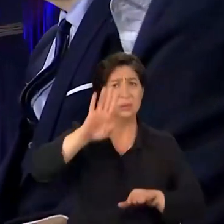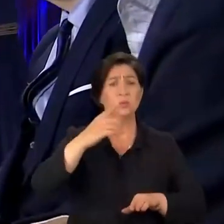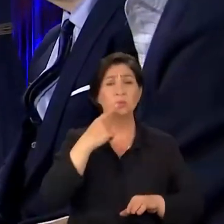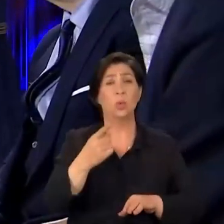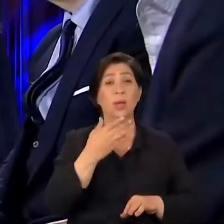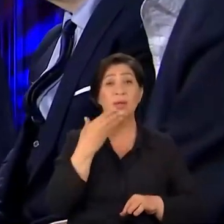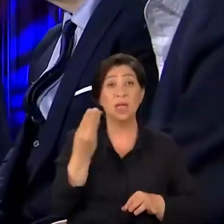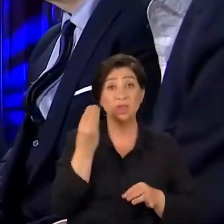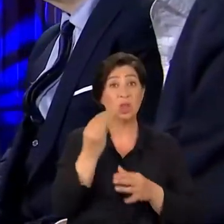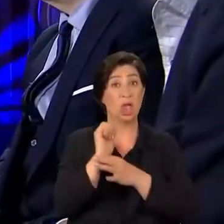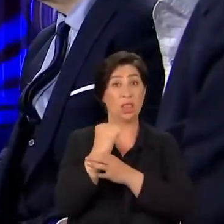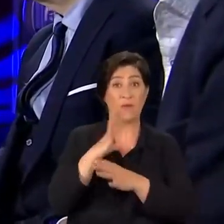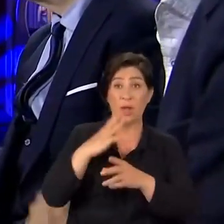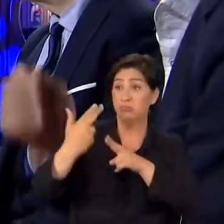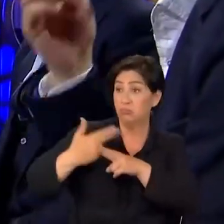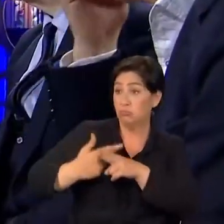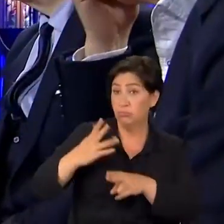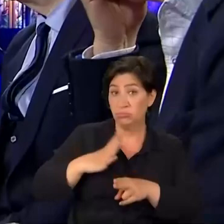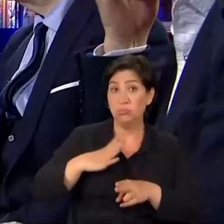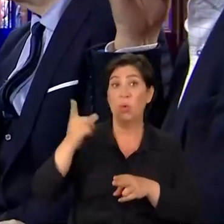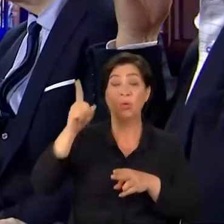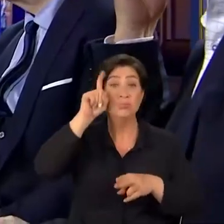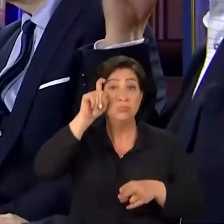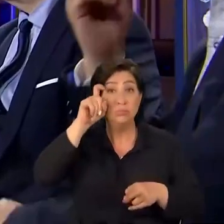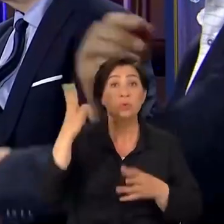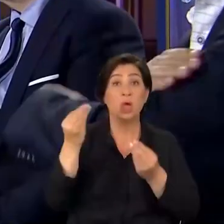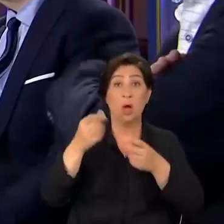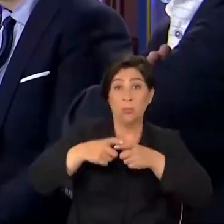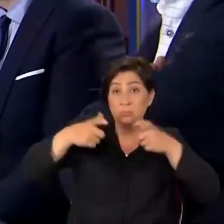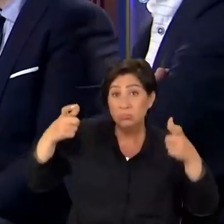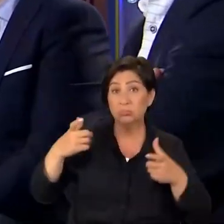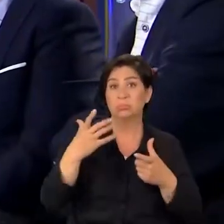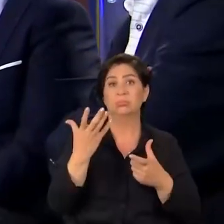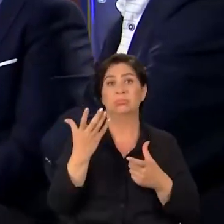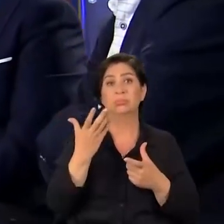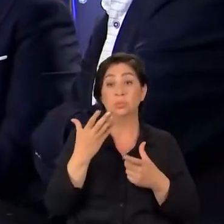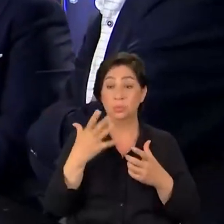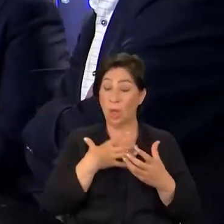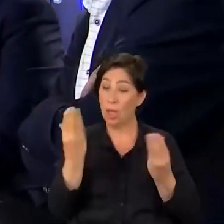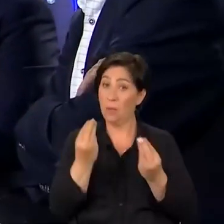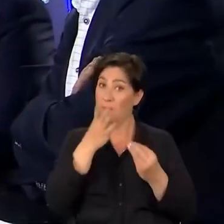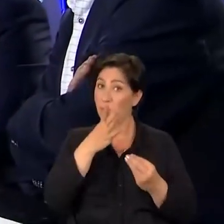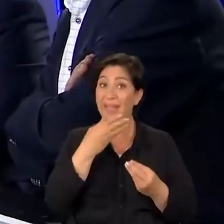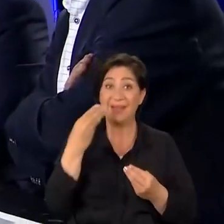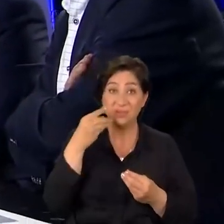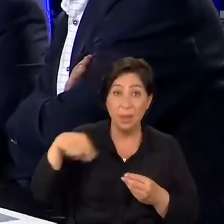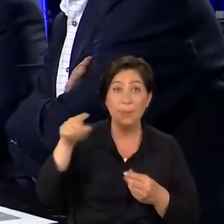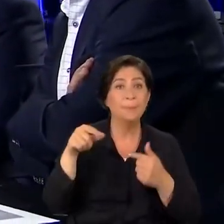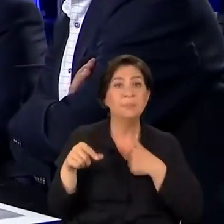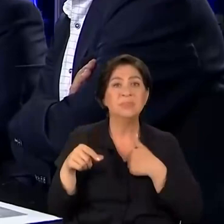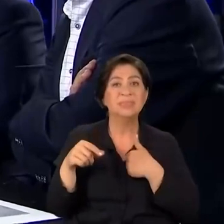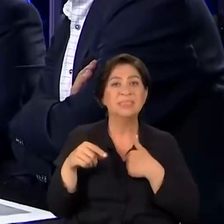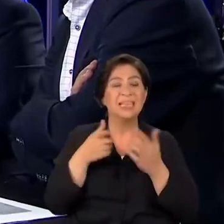Çünkü gençler yetenekli, Endüstri 4.0 dünyasında bizden çok daha kapasiteliler, bizden çok daha iyi biliyorlar. Ve bizler